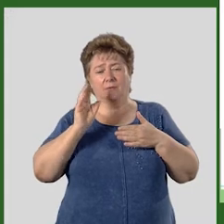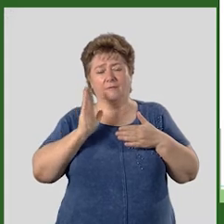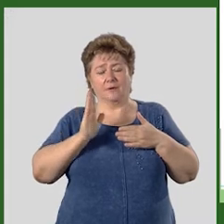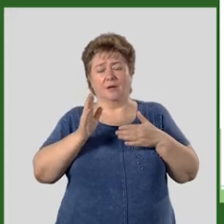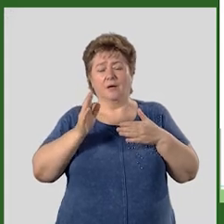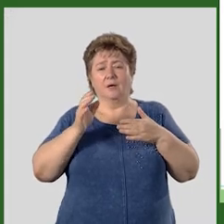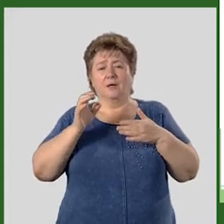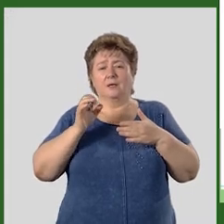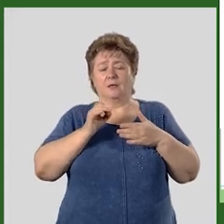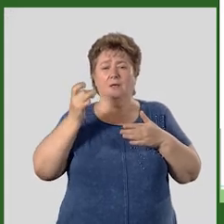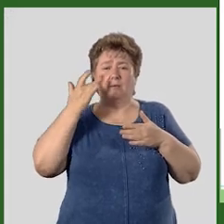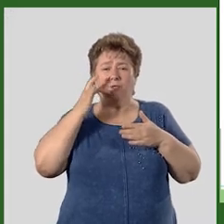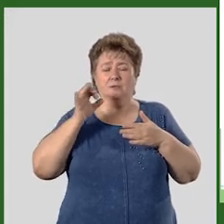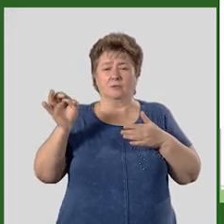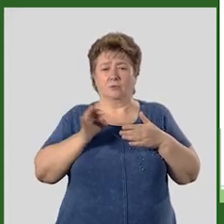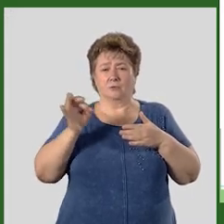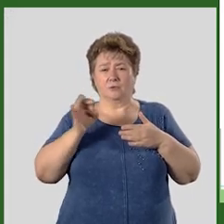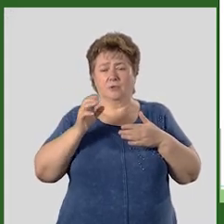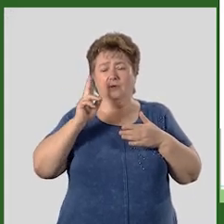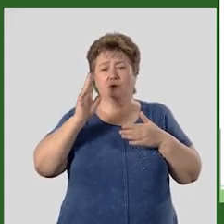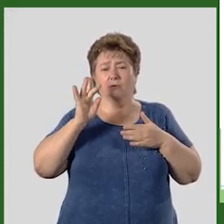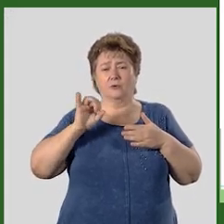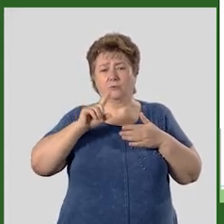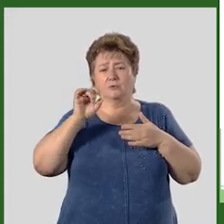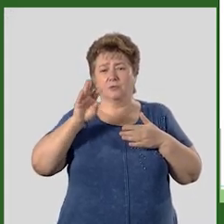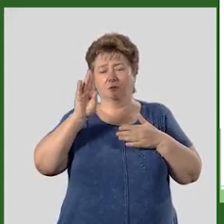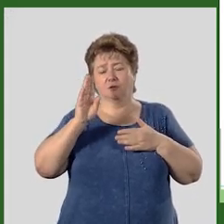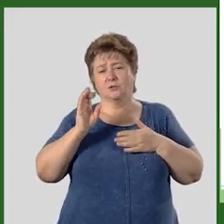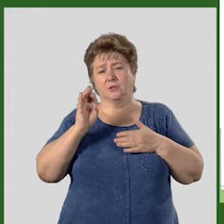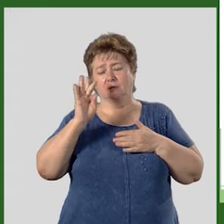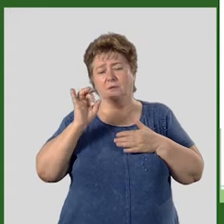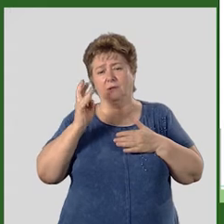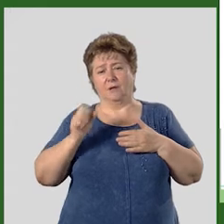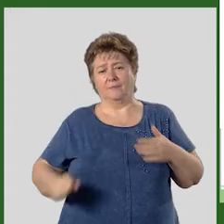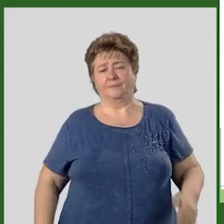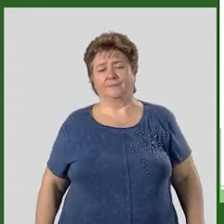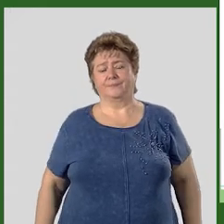и американским островом Крузенштерна.